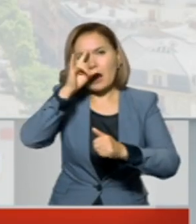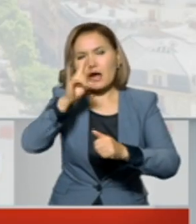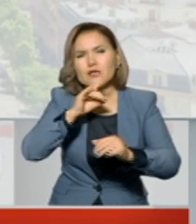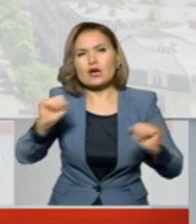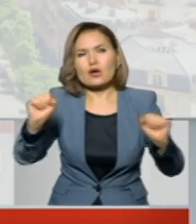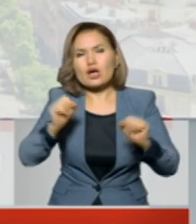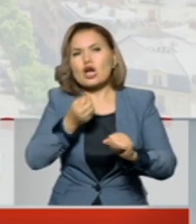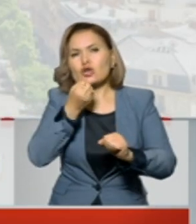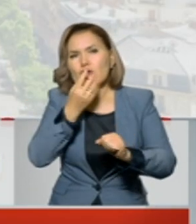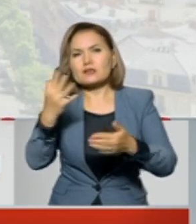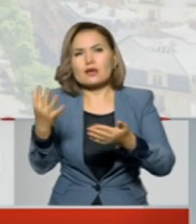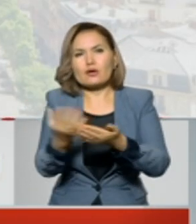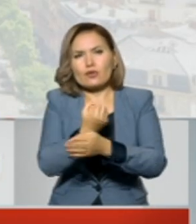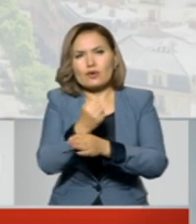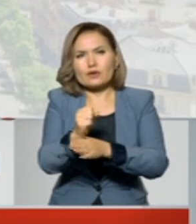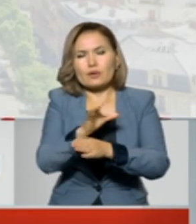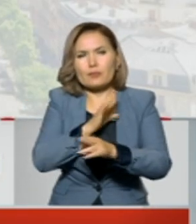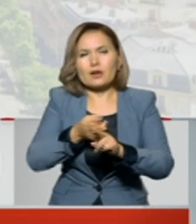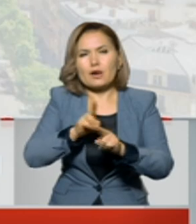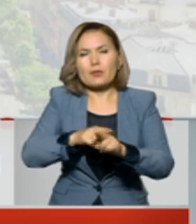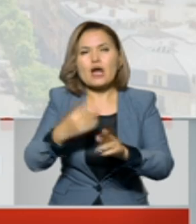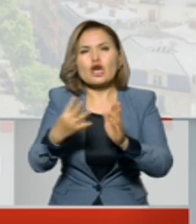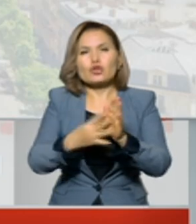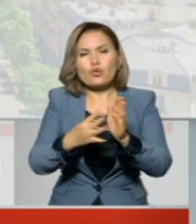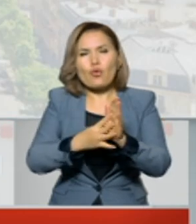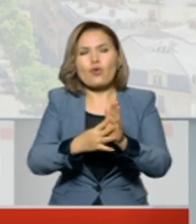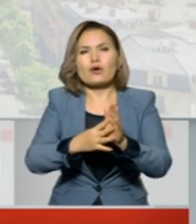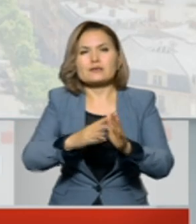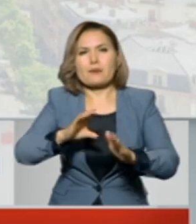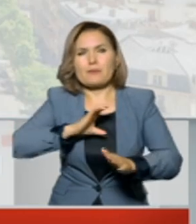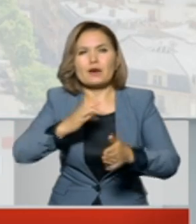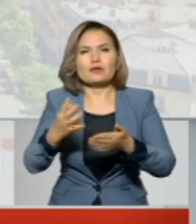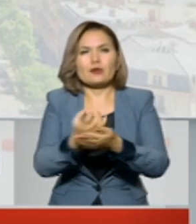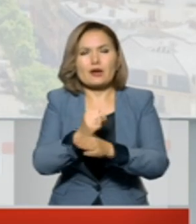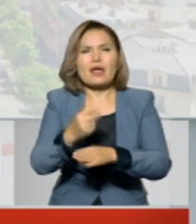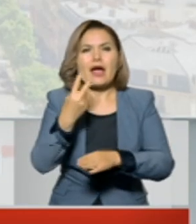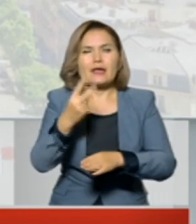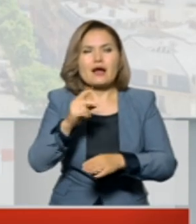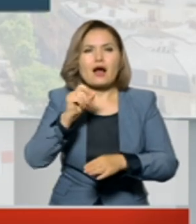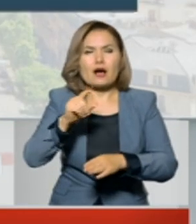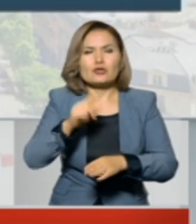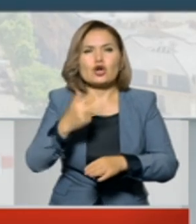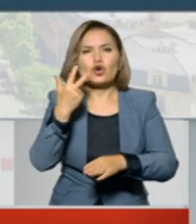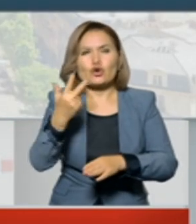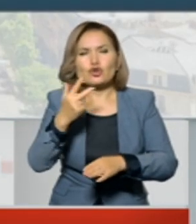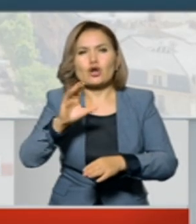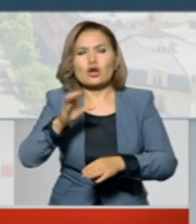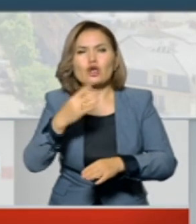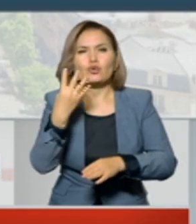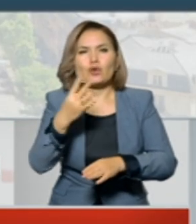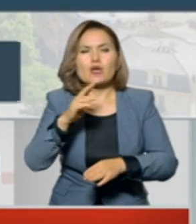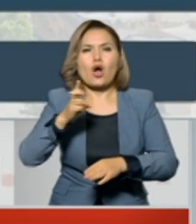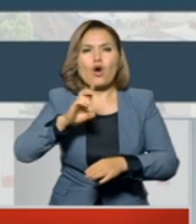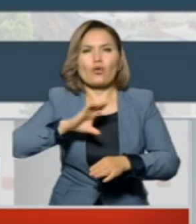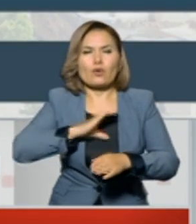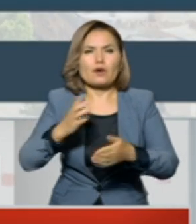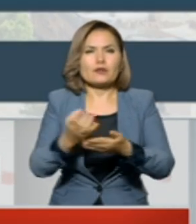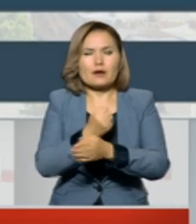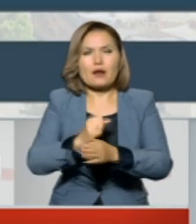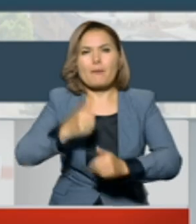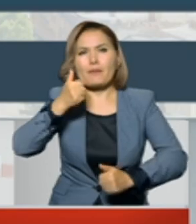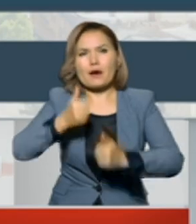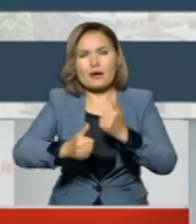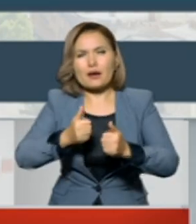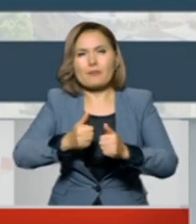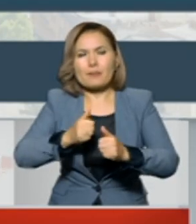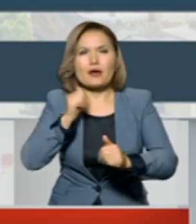спортшылар жақсы нәтиже көрсетті. 9 медальді қанжығалады. 2 алтын, 3 күміс, 4 қола бар. Осылайша байрақты